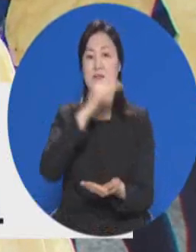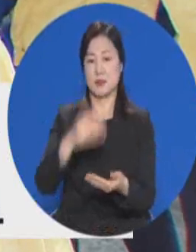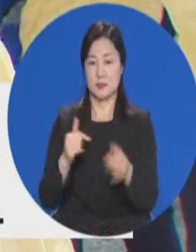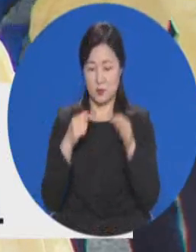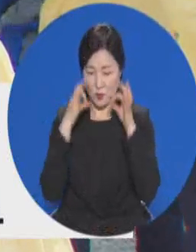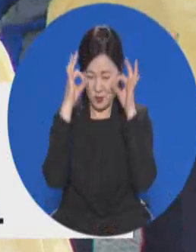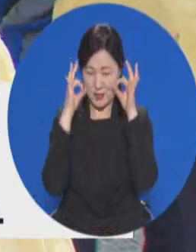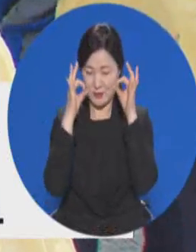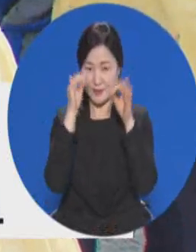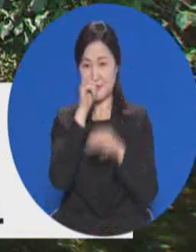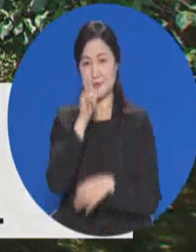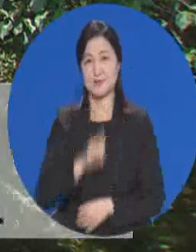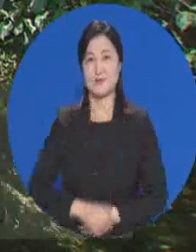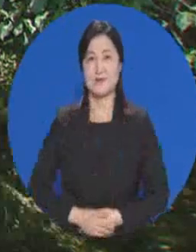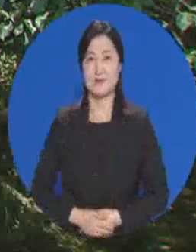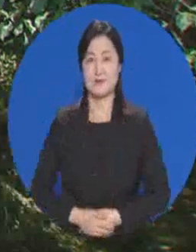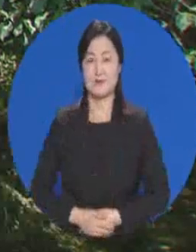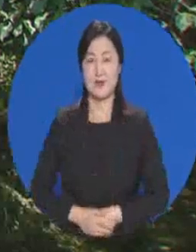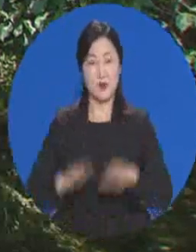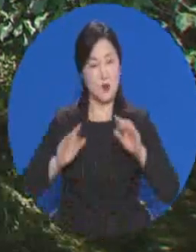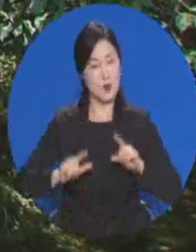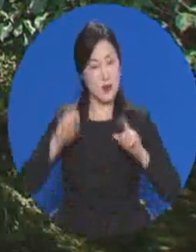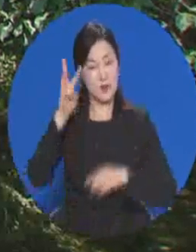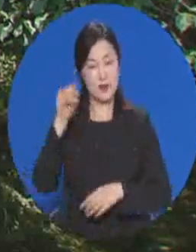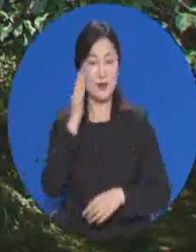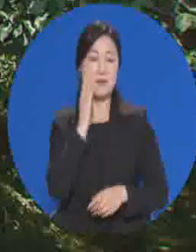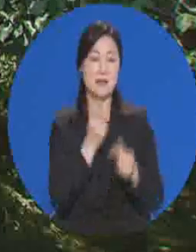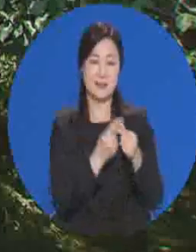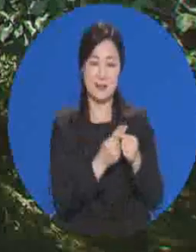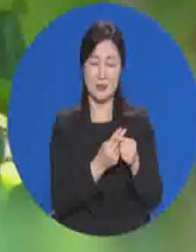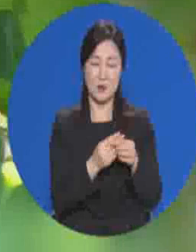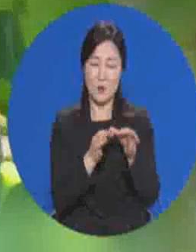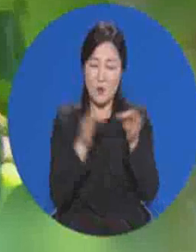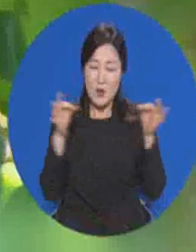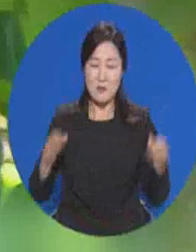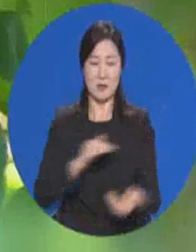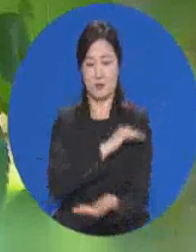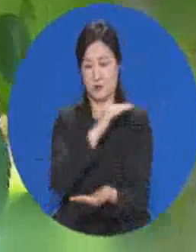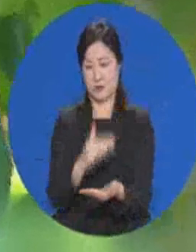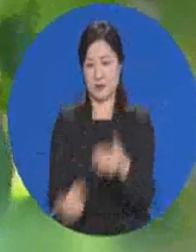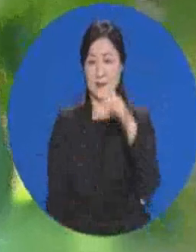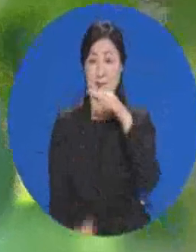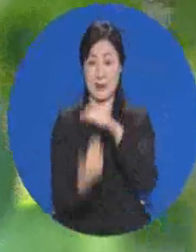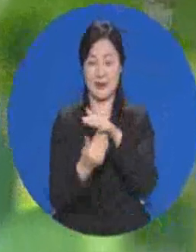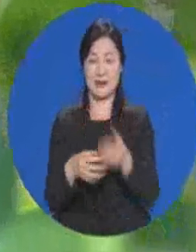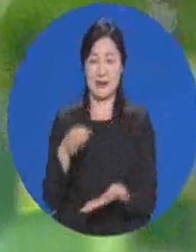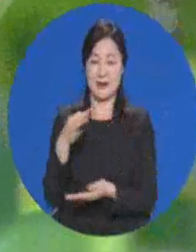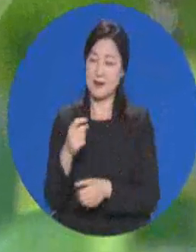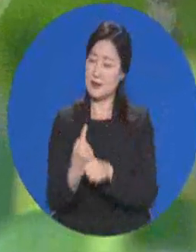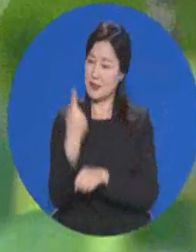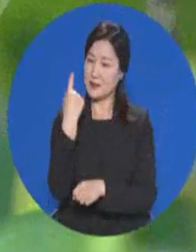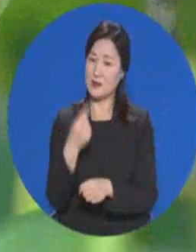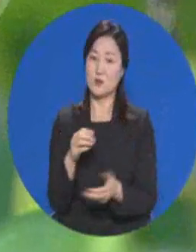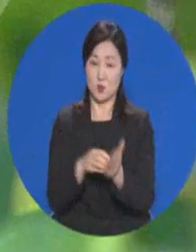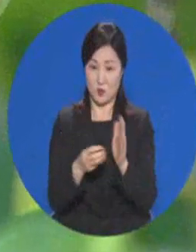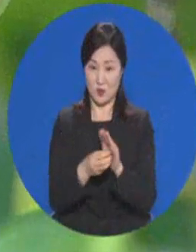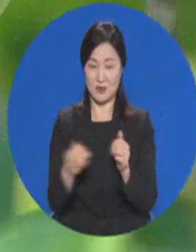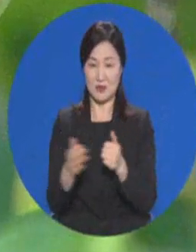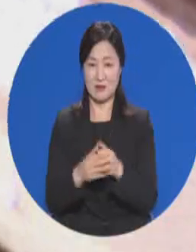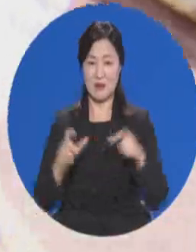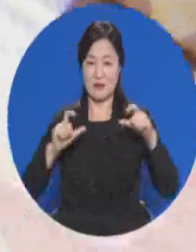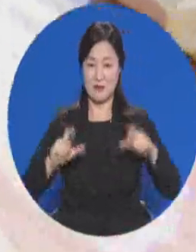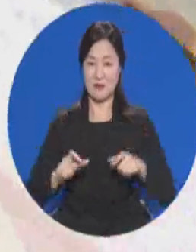늘리려고 그렇게 노력을 하고 있습니다. 올해 광양 매실이 모처럼 풍작을 이루고 가격 또한 평년 수준을 웃돌면서